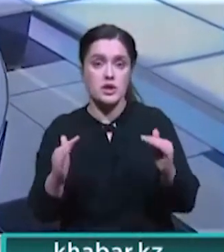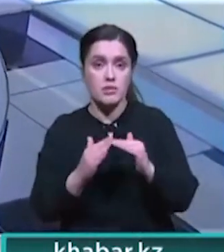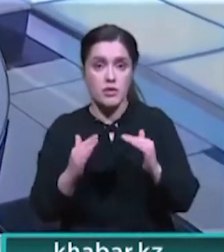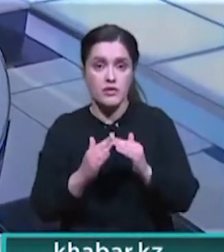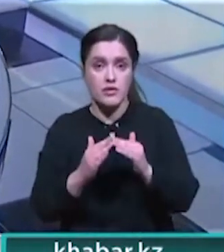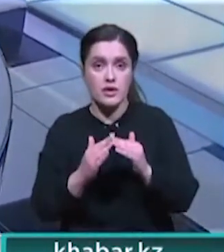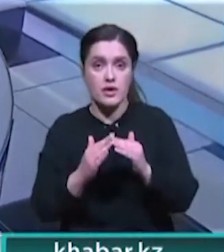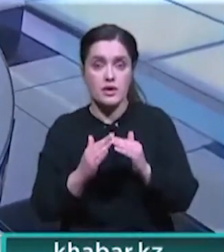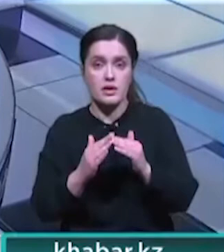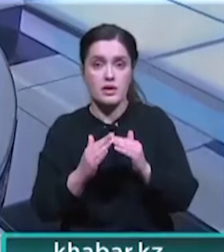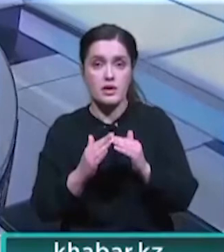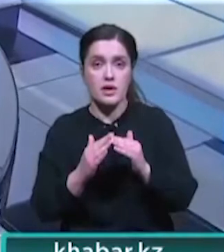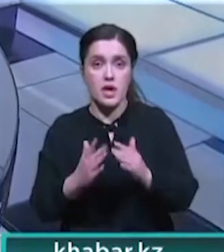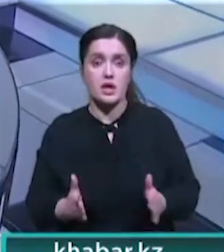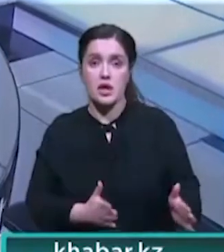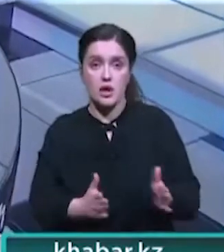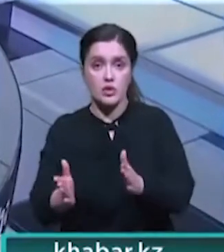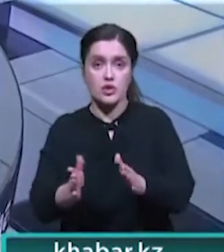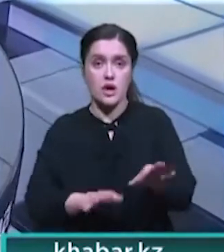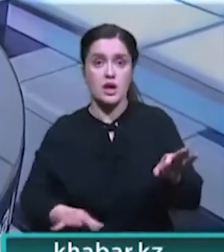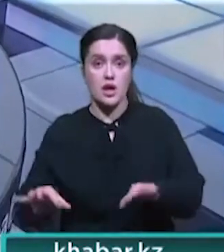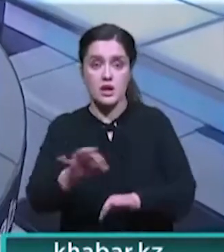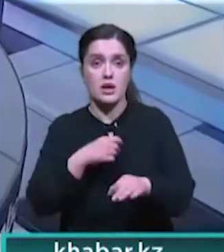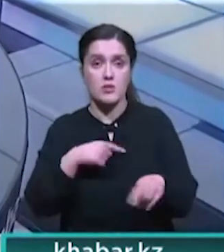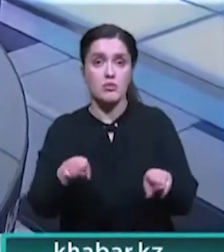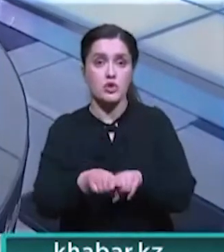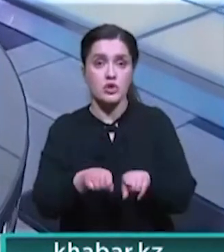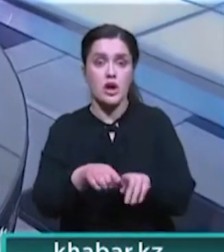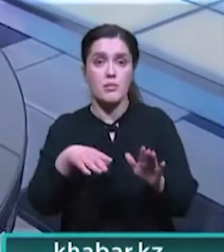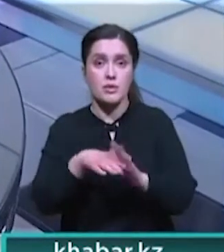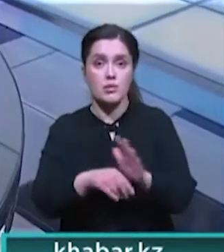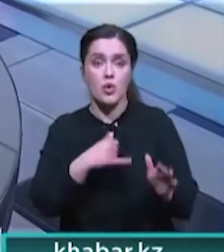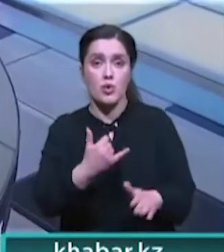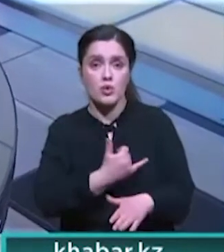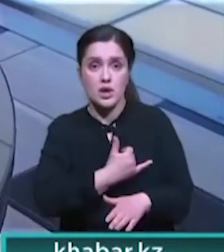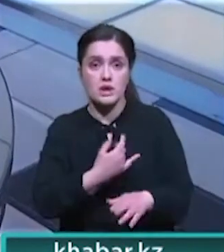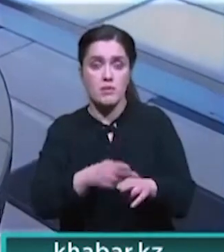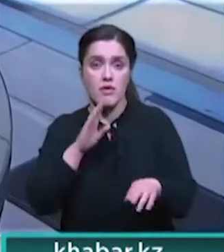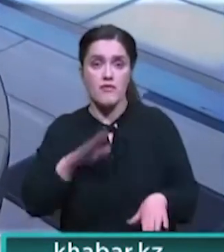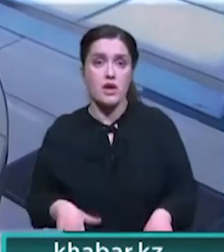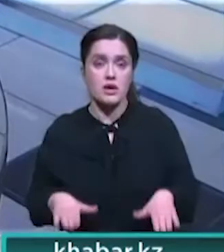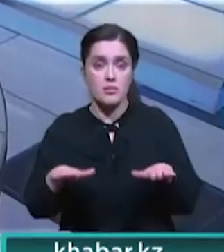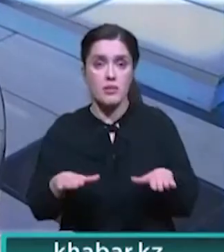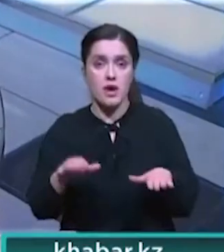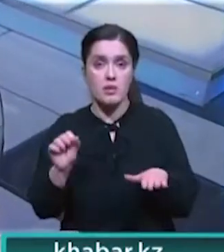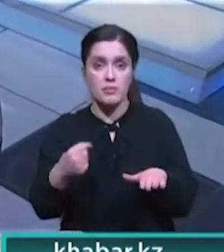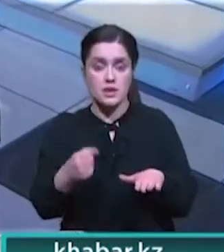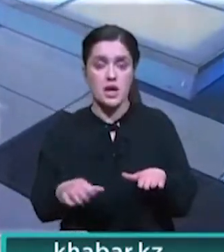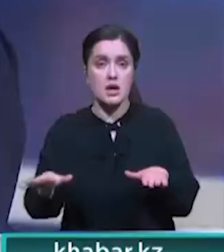И в рамках вот, дорожной карты, нами тоже предусмотрено, у нас в зоне подтопления, в целом по